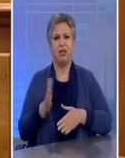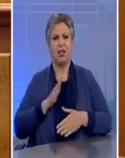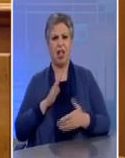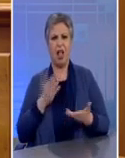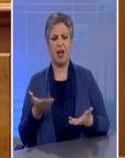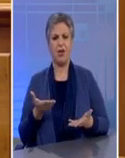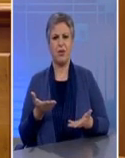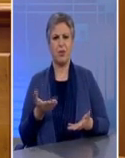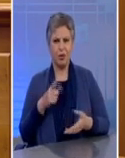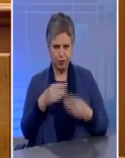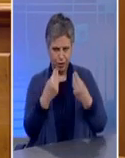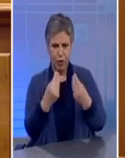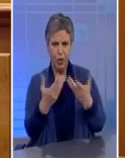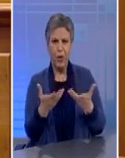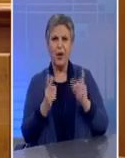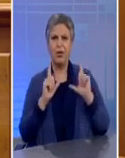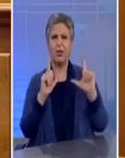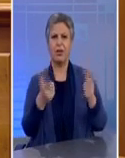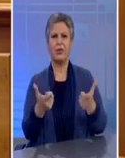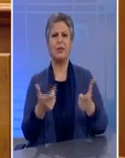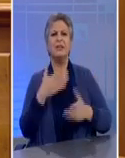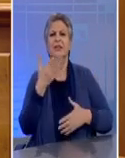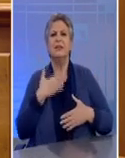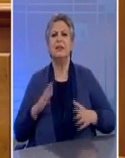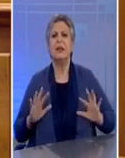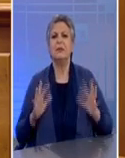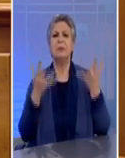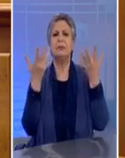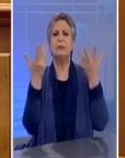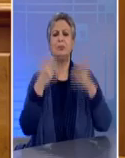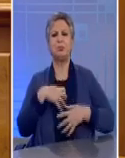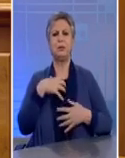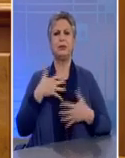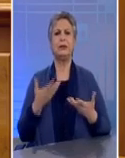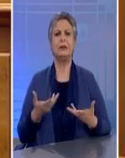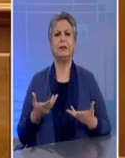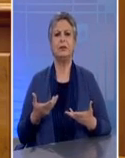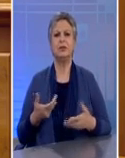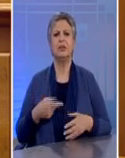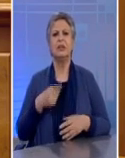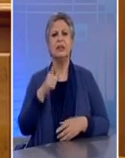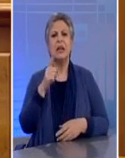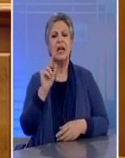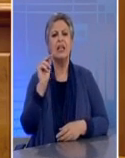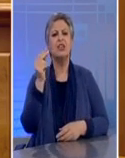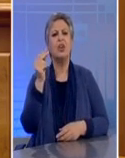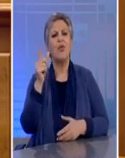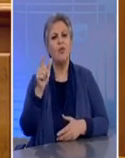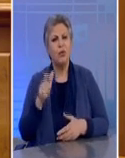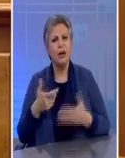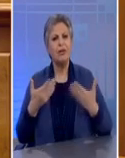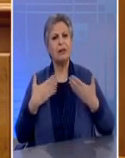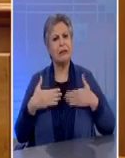όμορφο. Τι θέλετε να εξαγγείρεστε? Ήθελε ένας βουλευτής να μιλήσει, αισθάνθηκε ότι